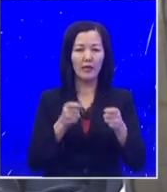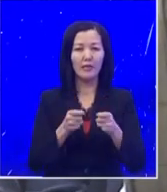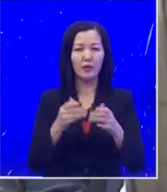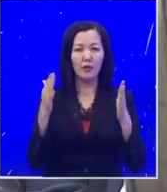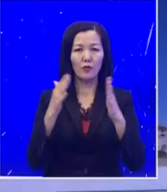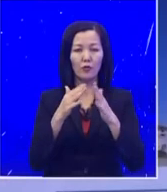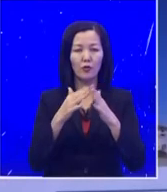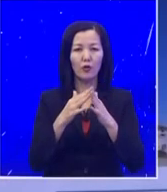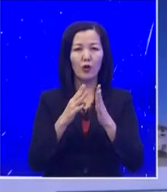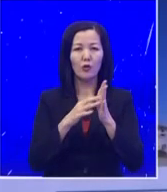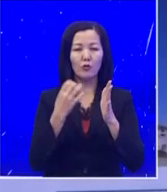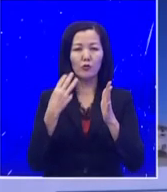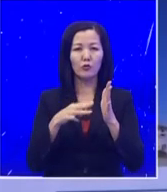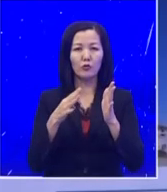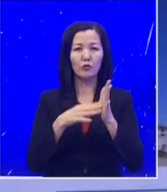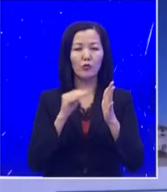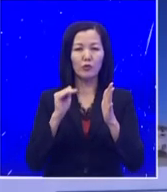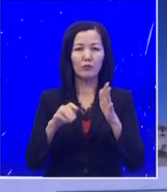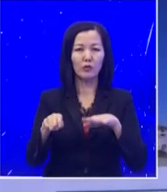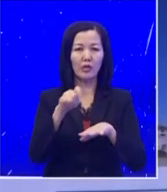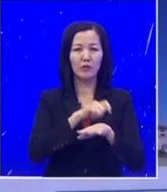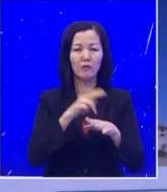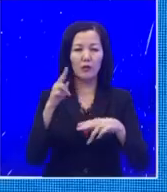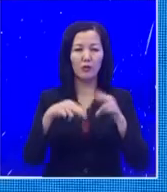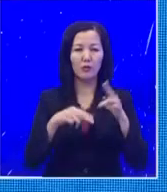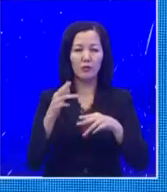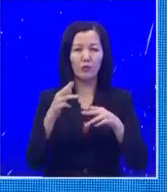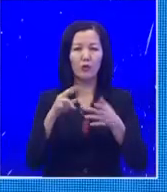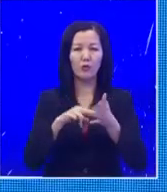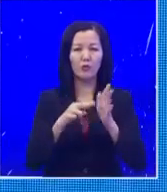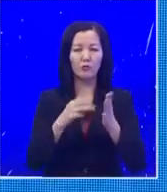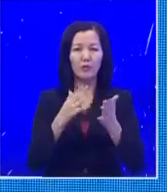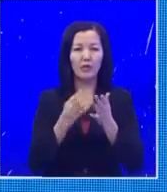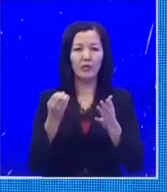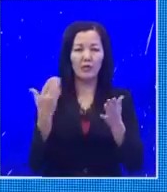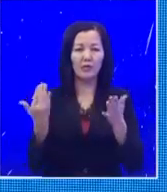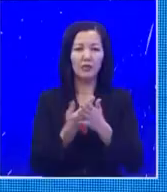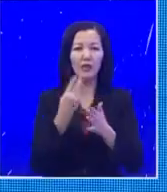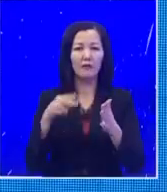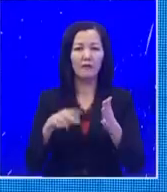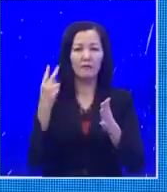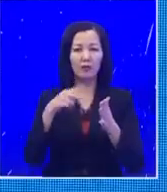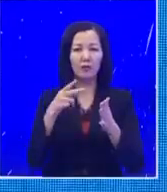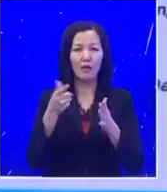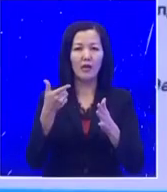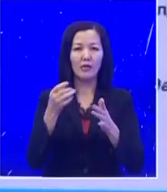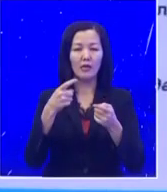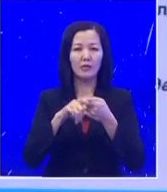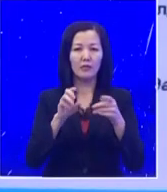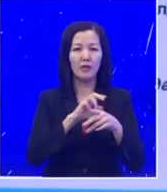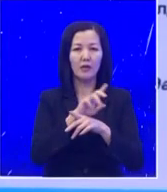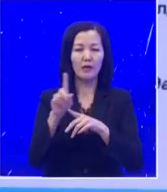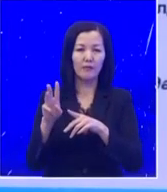баспана. Биыл 939 мың шаршы метр салу жоспарда. Тағы да бір жаңалық. 2020 аймақта газдандыру жылы